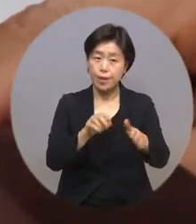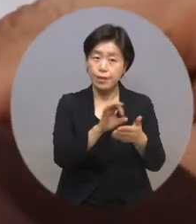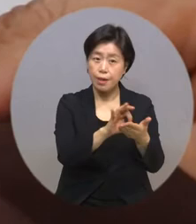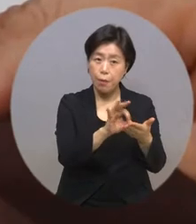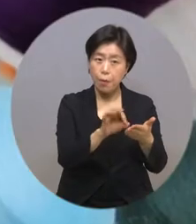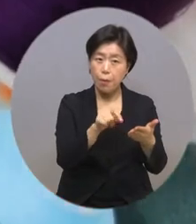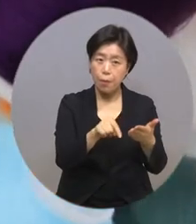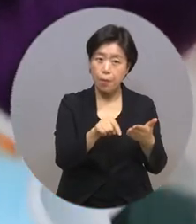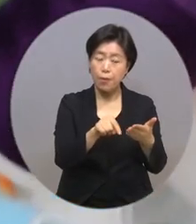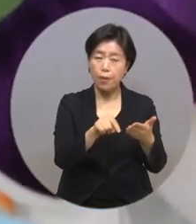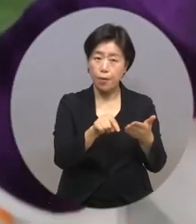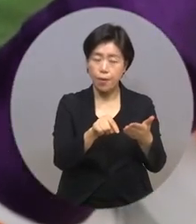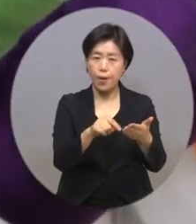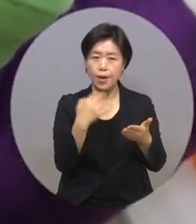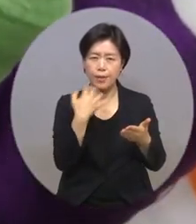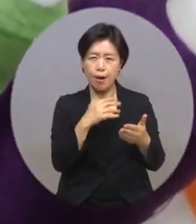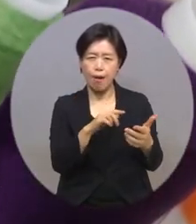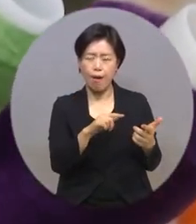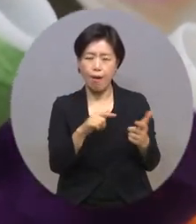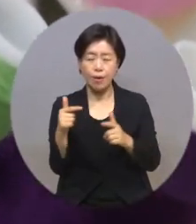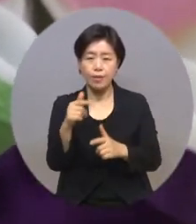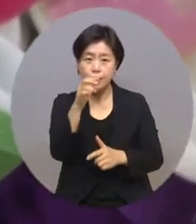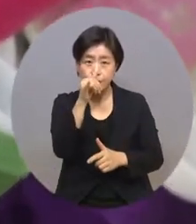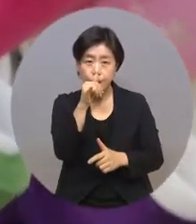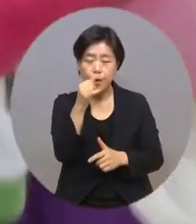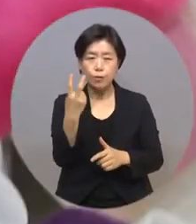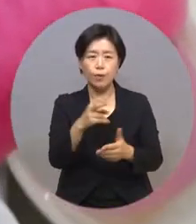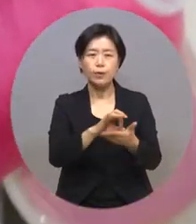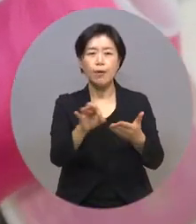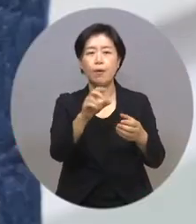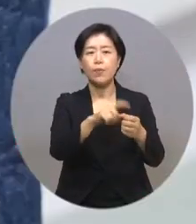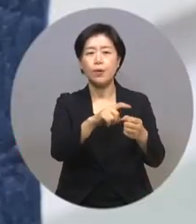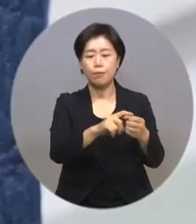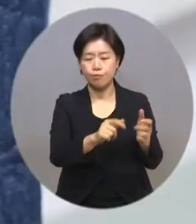공예품은 이채로운 빛깔로 용도와 쓰임새에